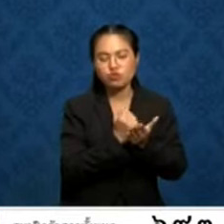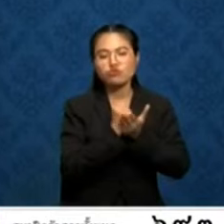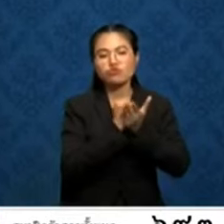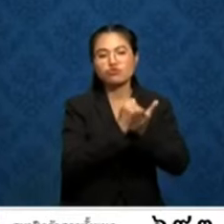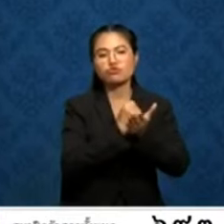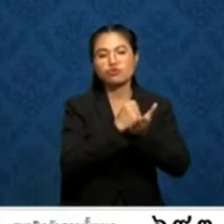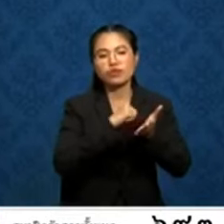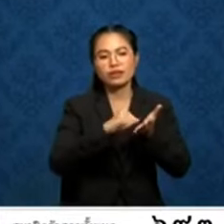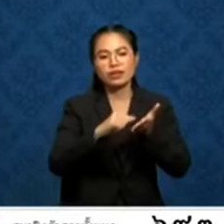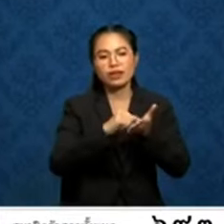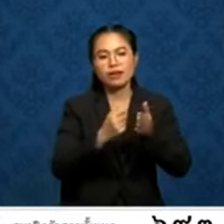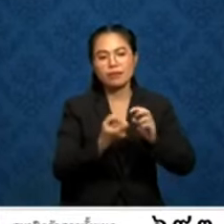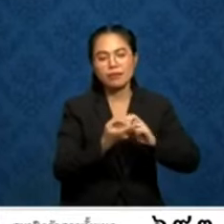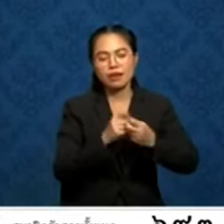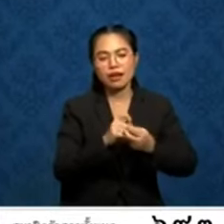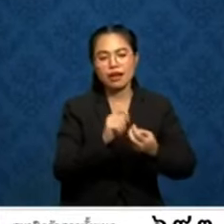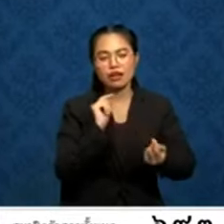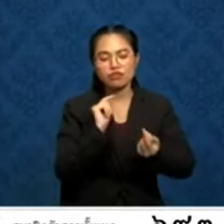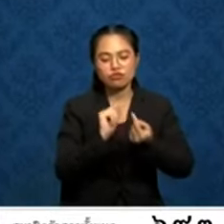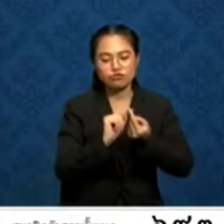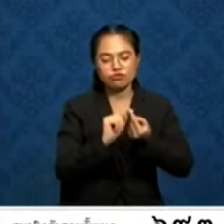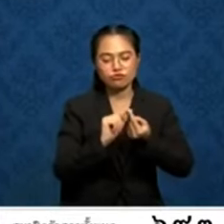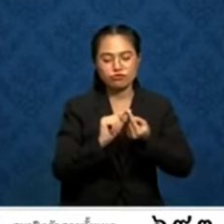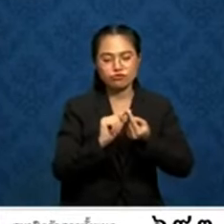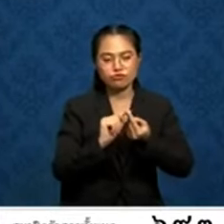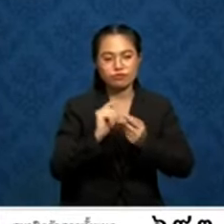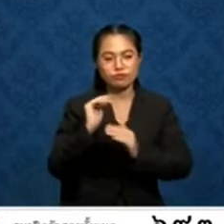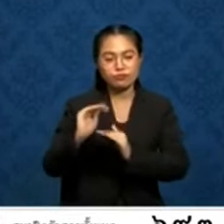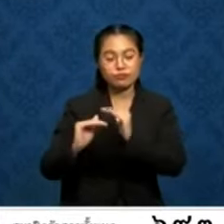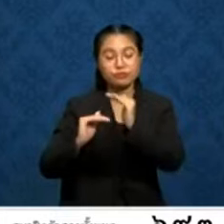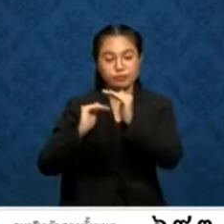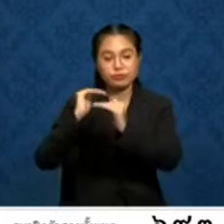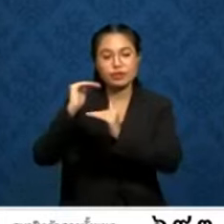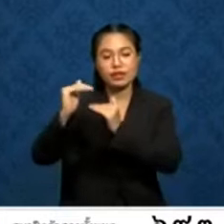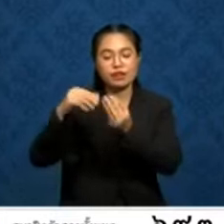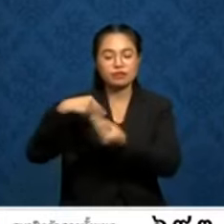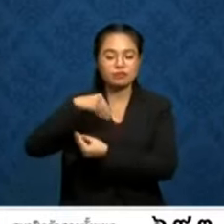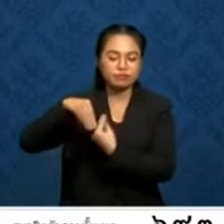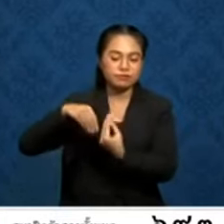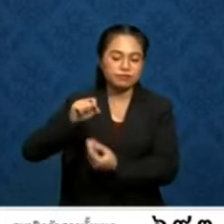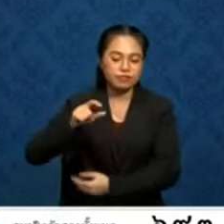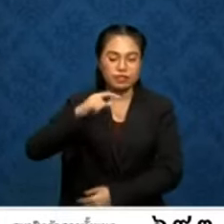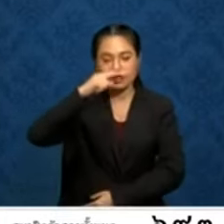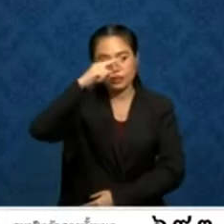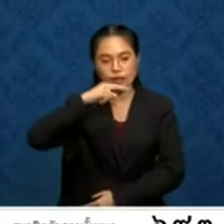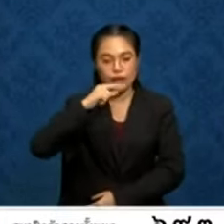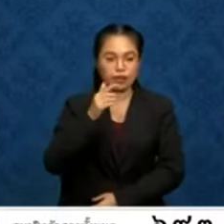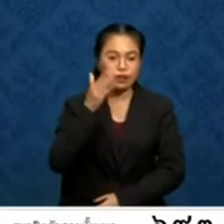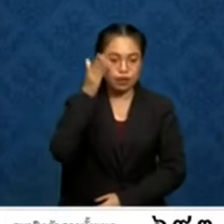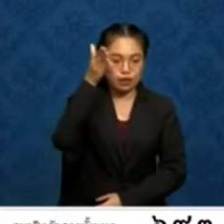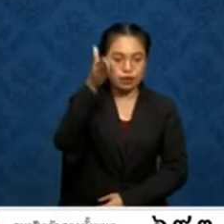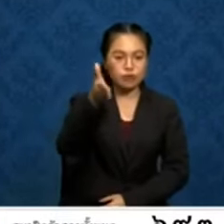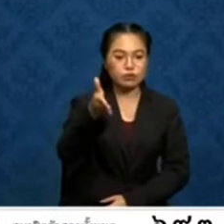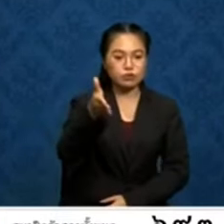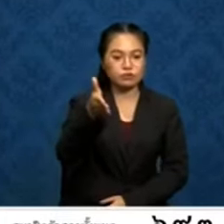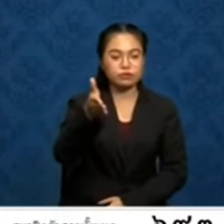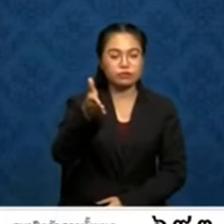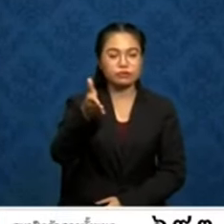เป็นแกนหลักในการผลักดันการพัฒนาเศรษฐกิจไทยในอนาคต